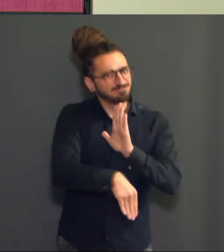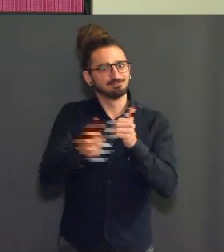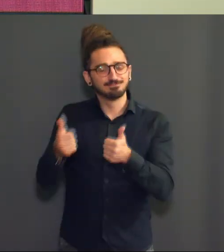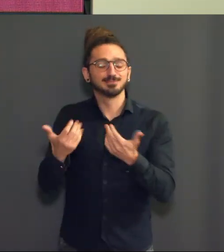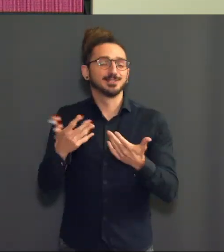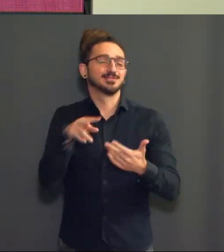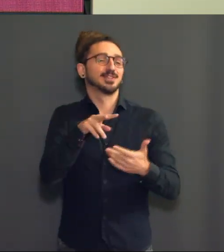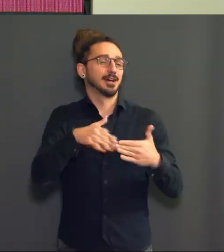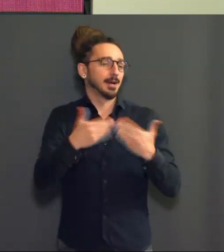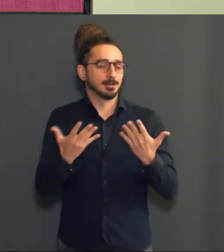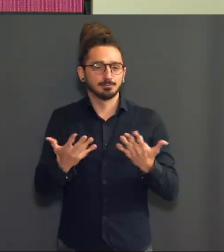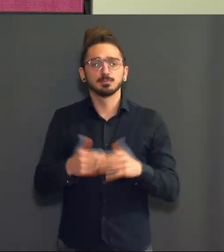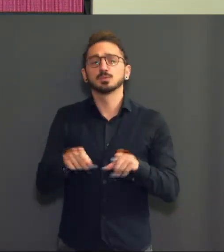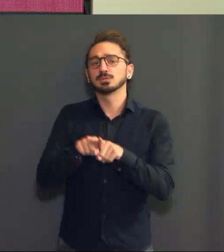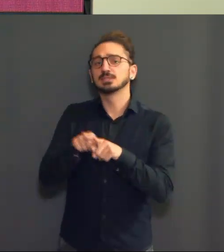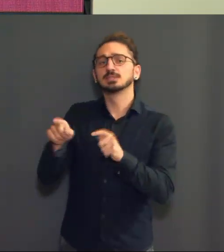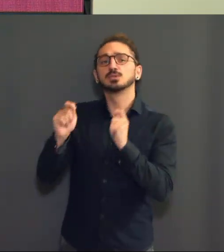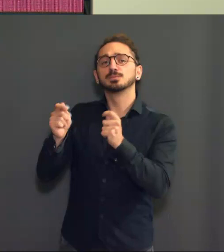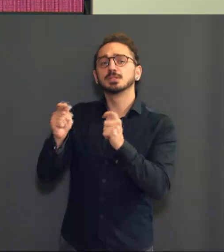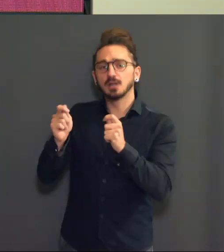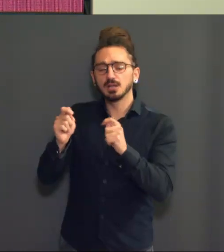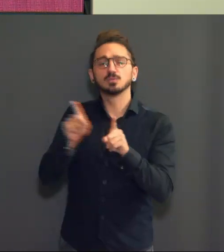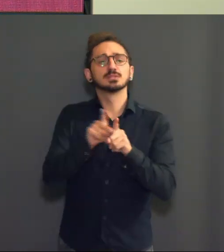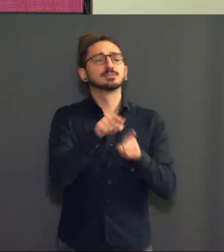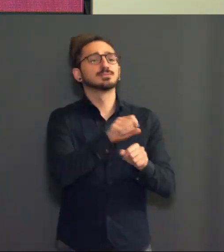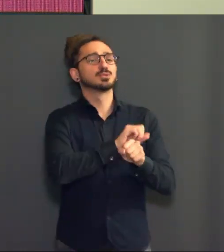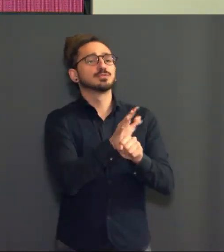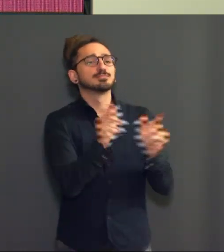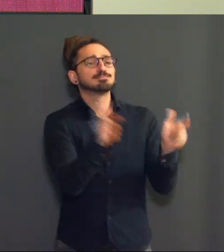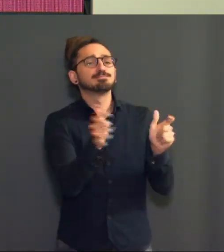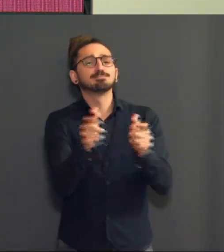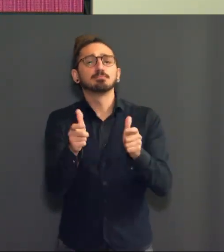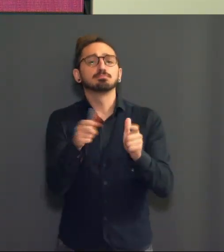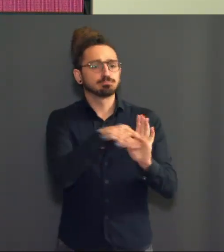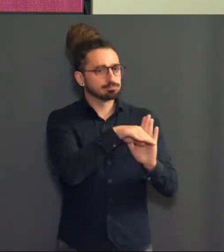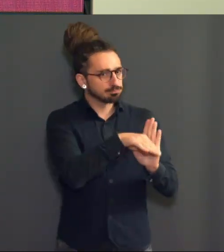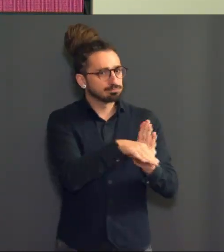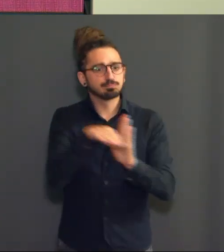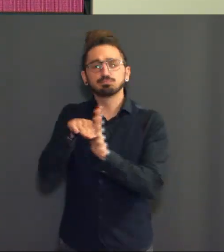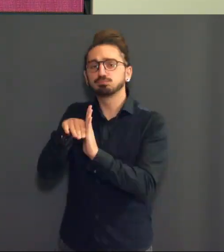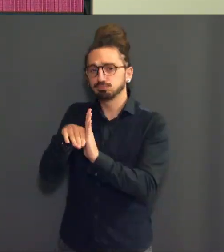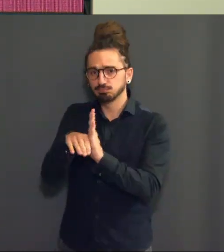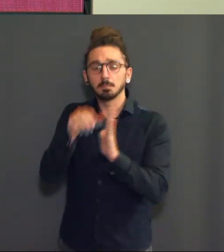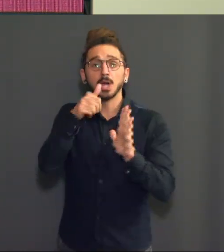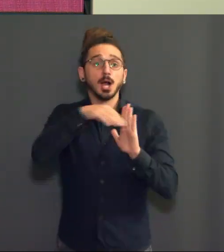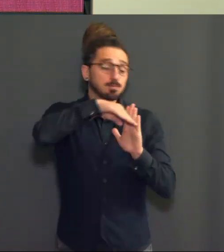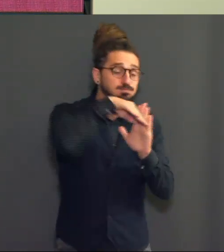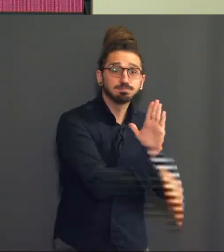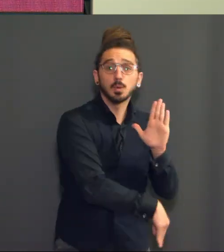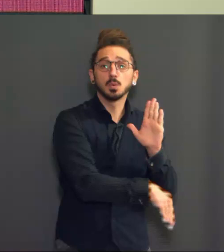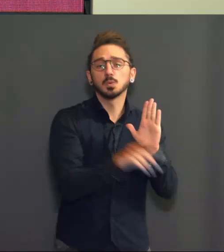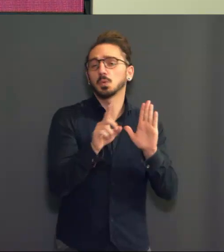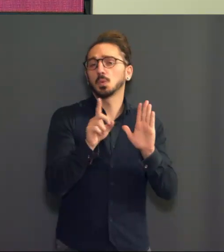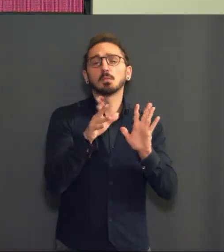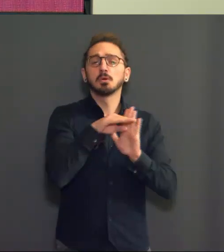diminuer à un rythme continu, c'est vrai, mais qui ne s'accélère pas actuellement, qui ne s'accélère pas encore, et on espère